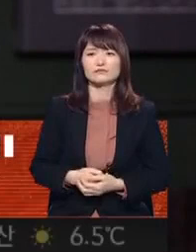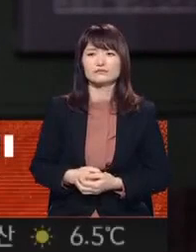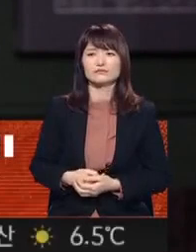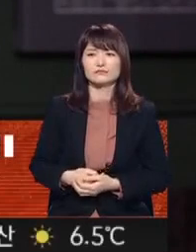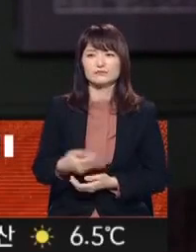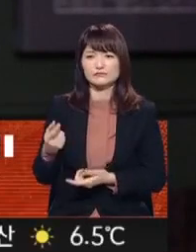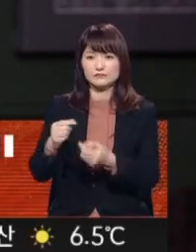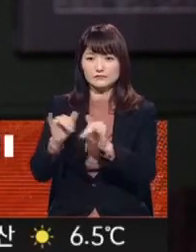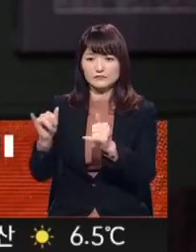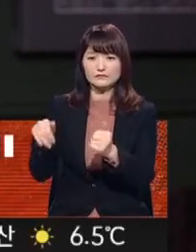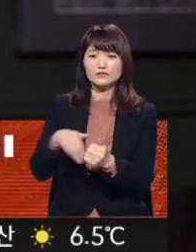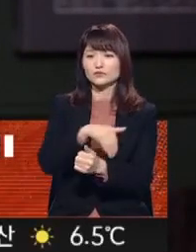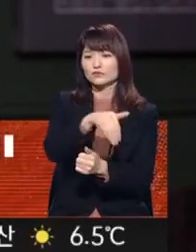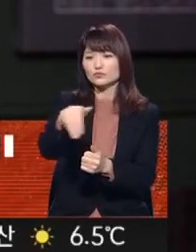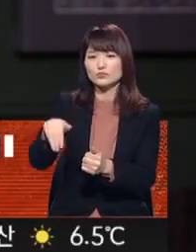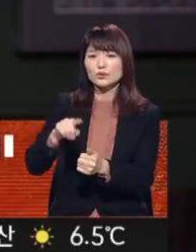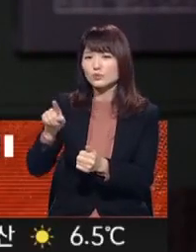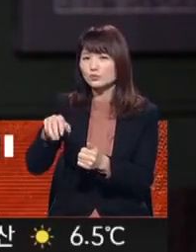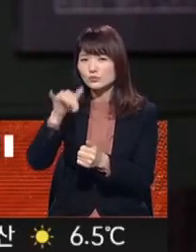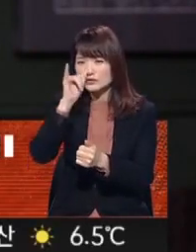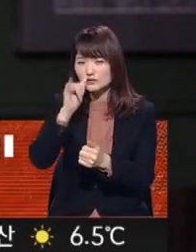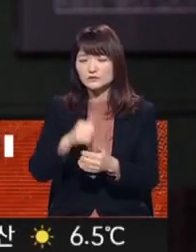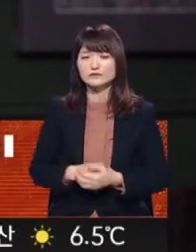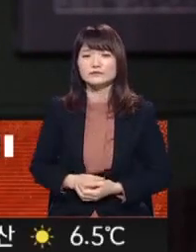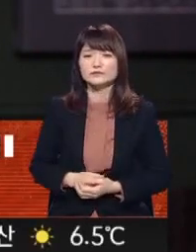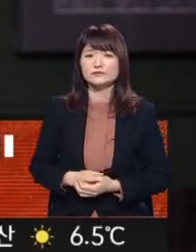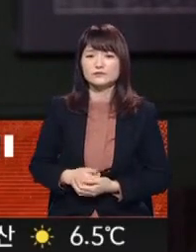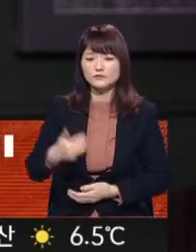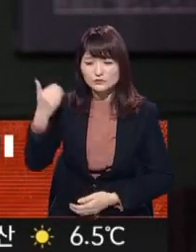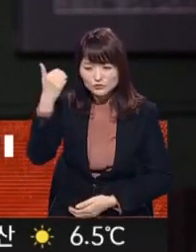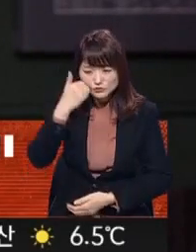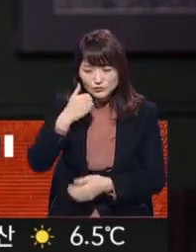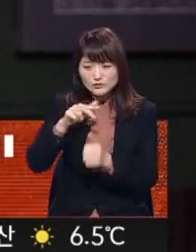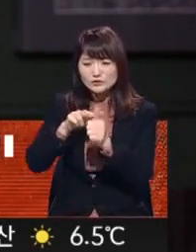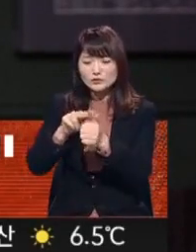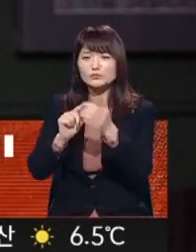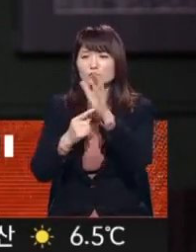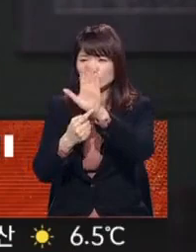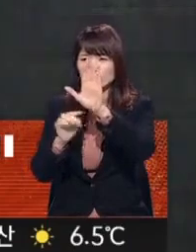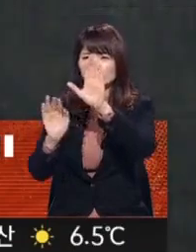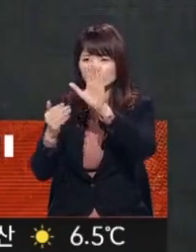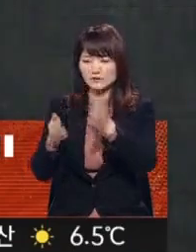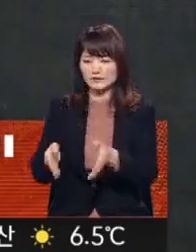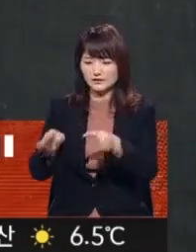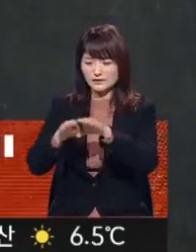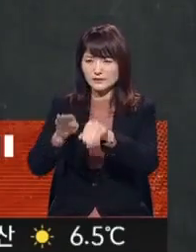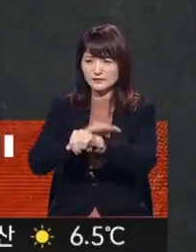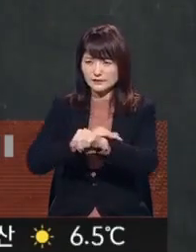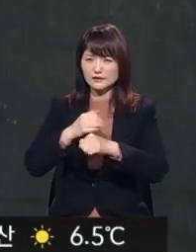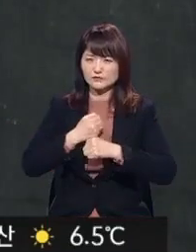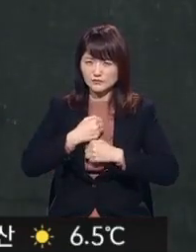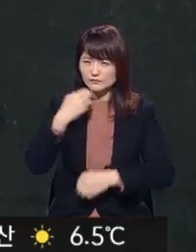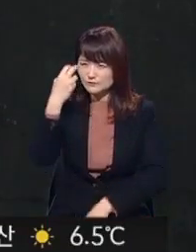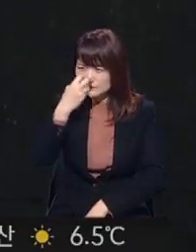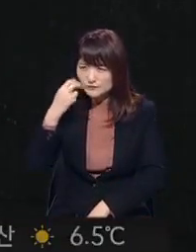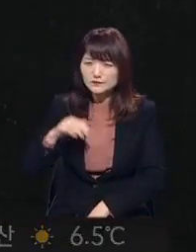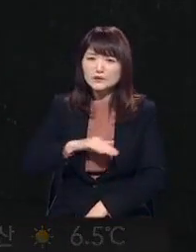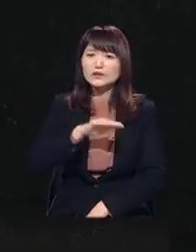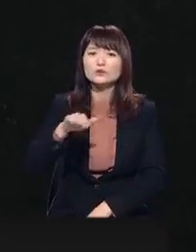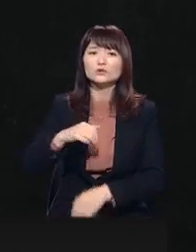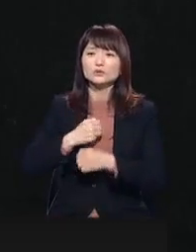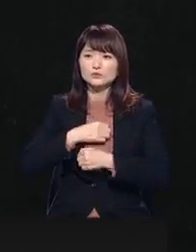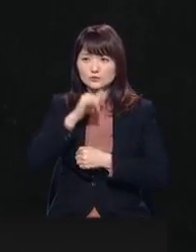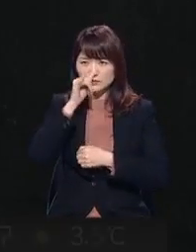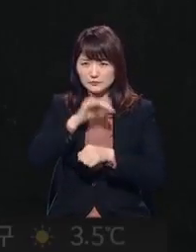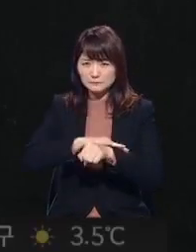주변 어디에도 있을 수 있다 이렇게 적으면서 이런 사람들의 신상공개로 인해서 기관에서는 주의 깊게 관리를 할 것이고 우리도 조심할 수 있고